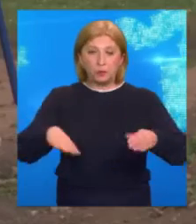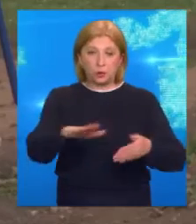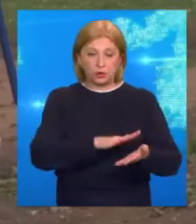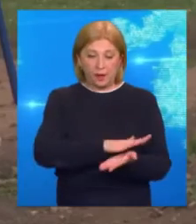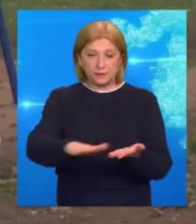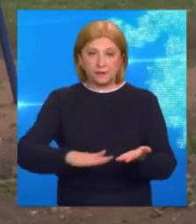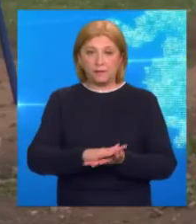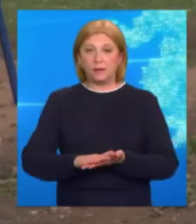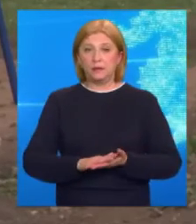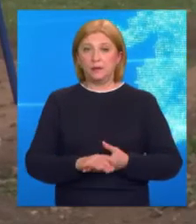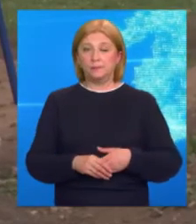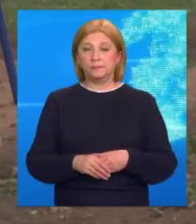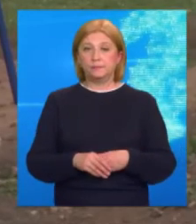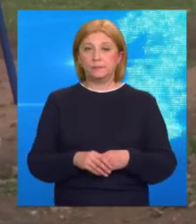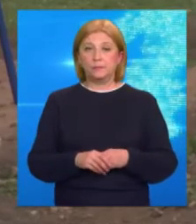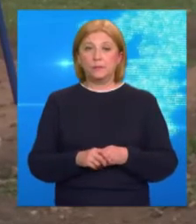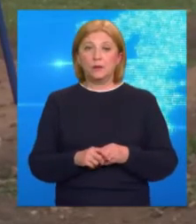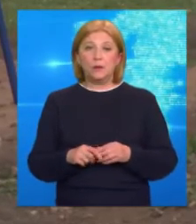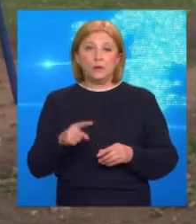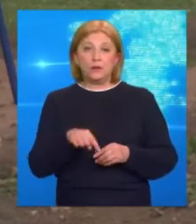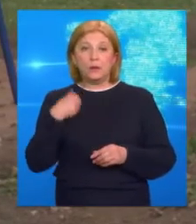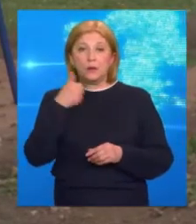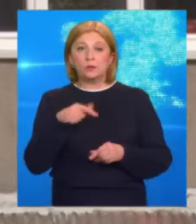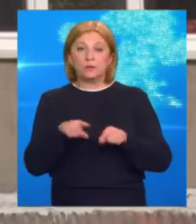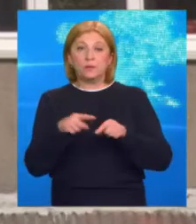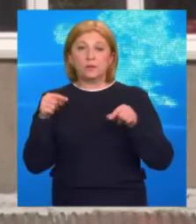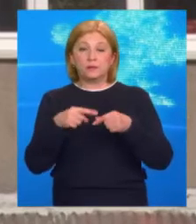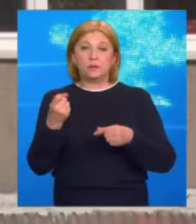основания. Кроме того, в этом году в Усть-Катаве